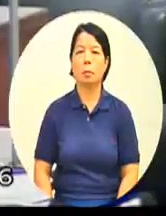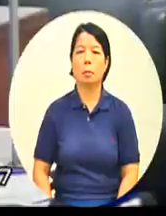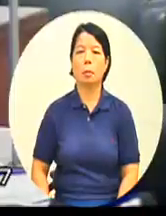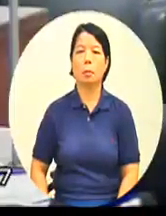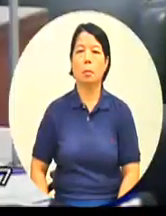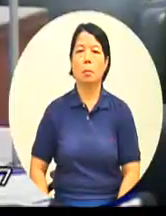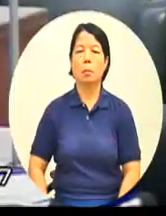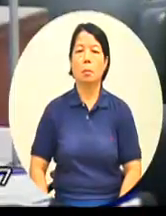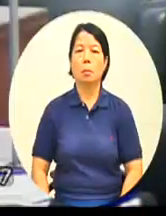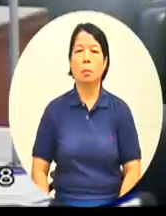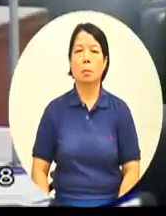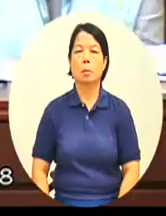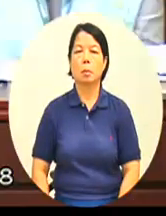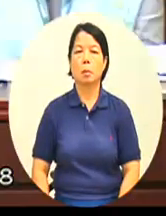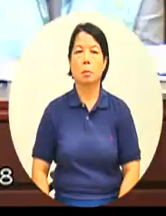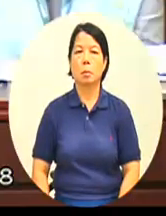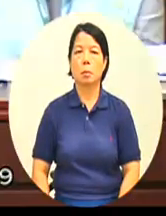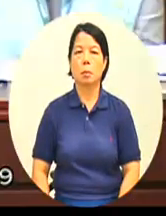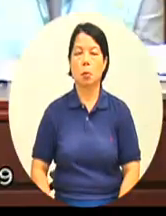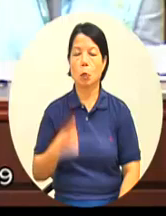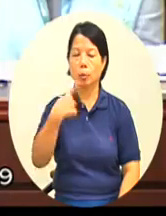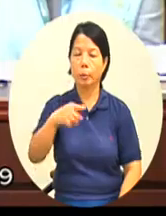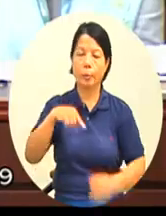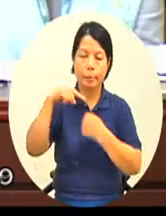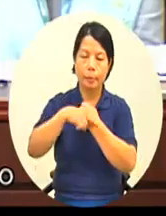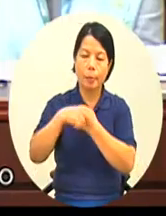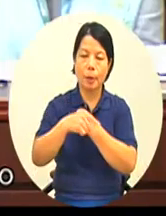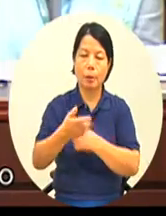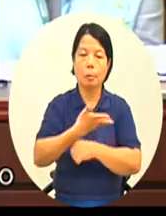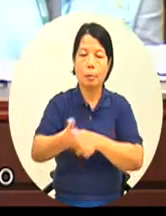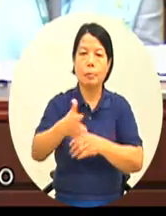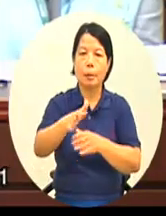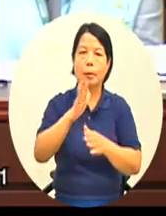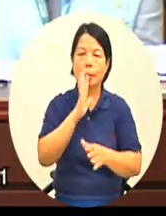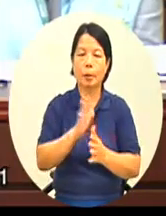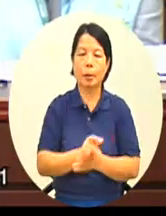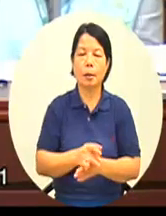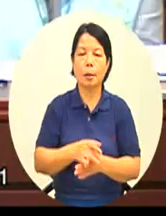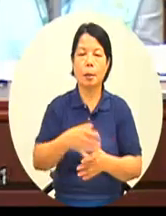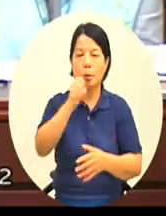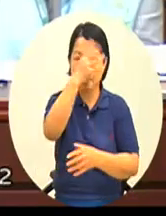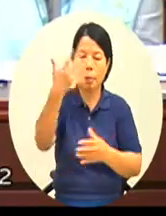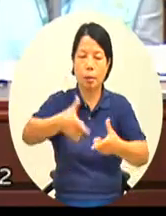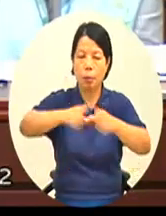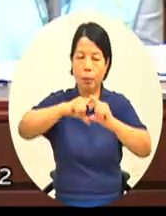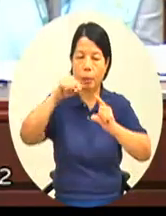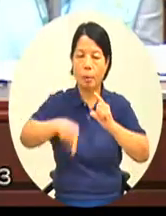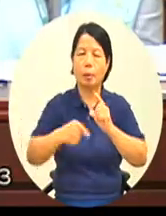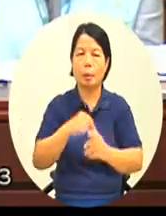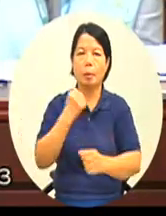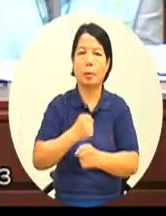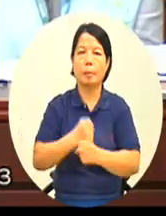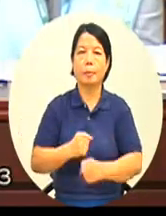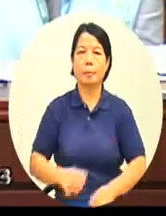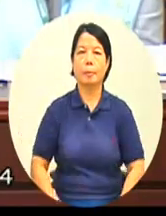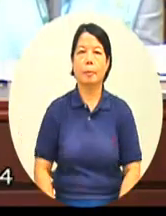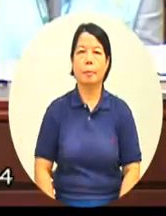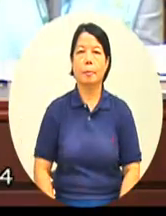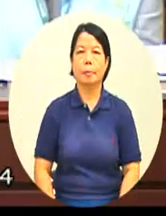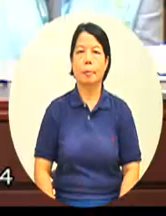好，我们来研究看看，那能不能让我们的子弟回来的这个部分，是不是有个政策上面来努力？好，